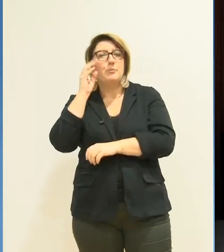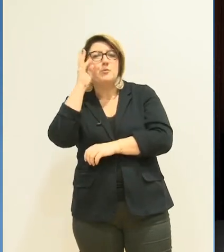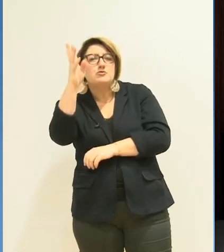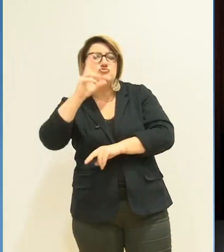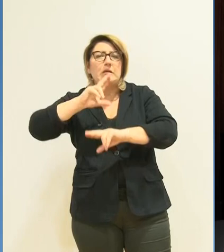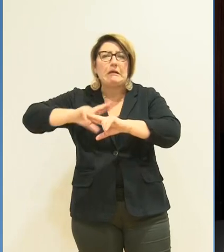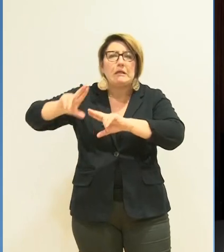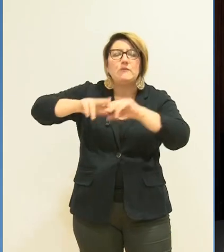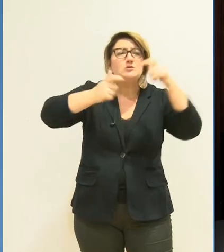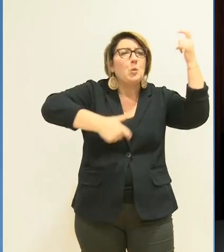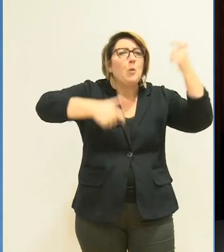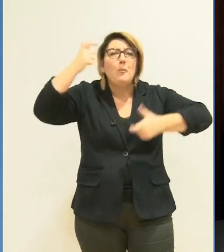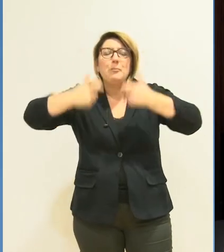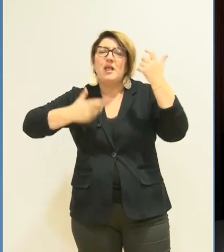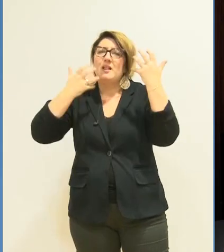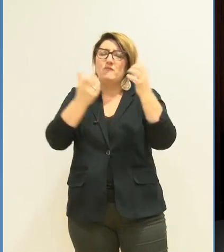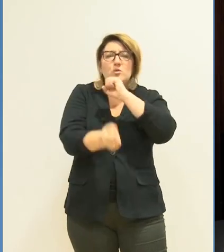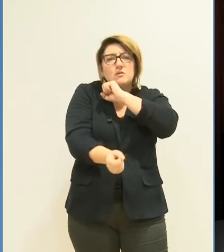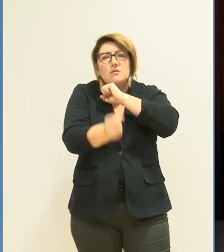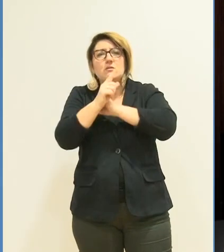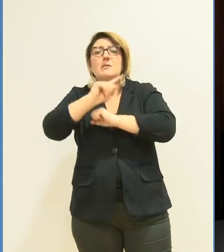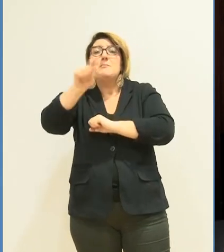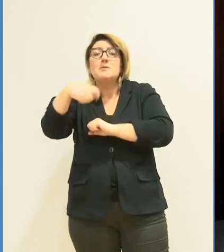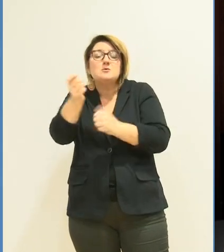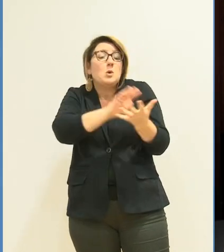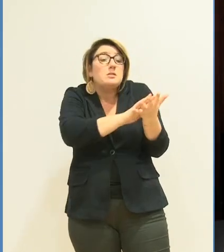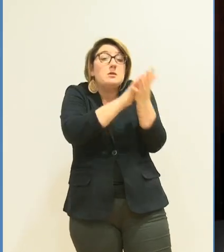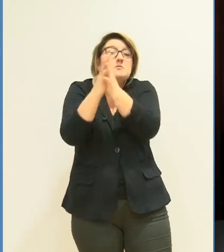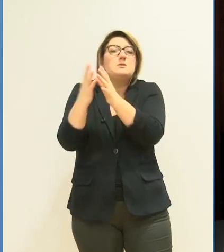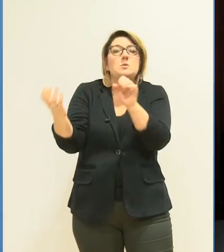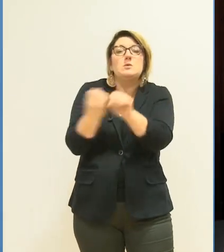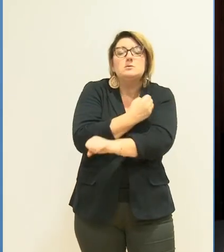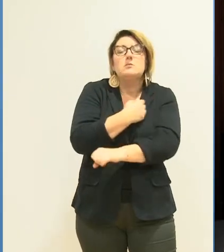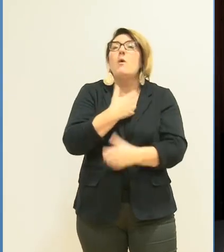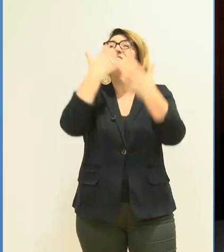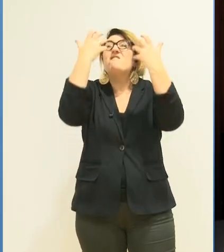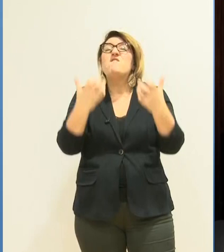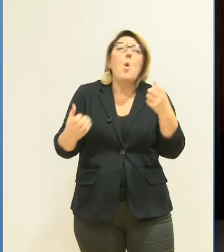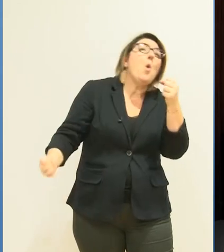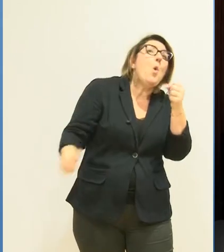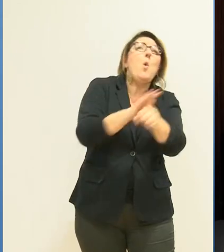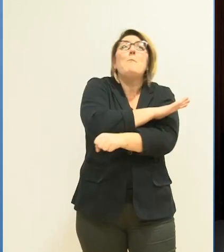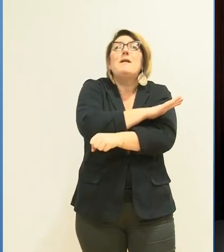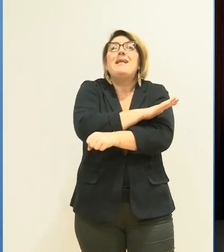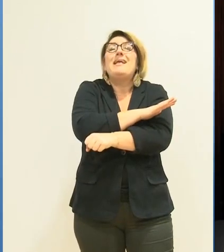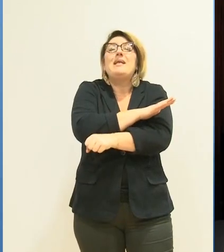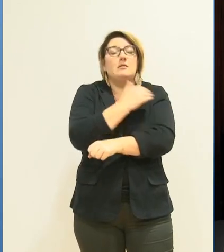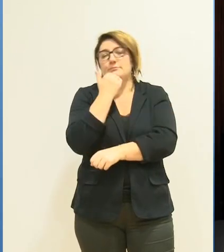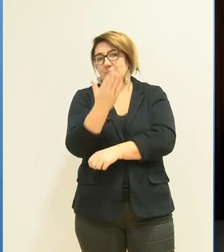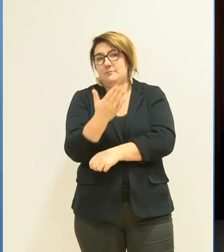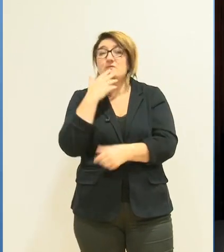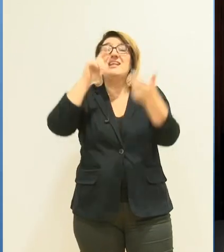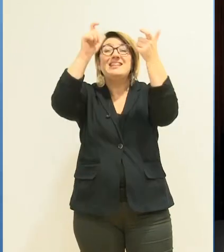on a fait des transformations nous n'avons pas pu faire ce que nous aurions souhaité c'est à dire - démolir mais